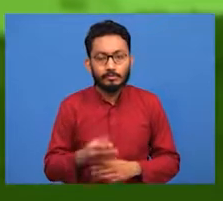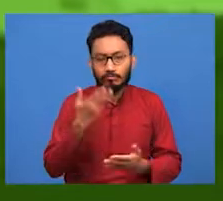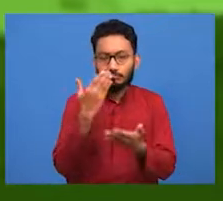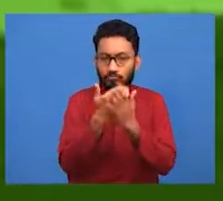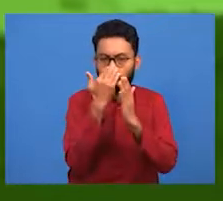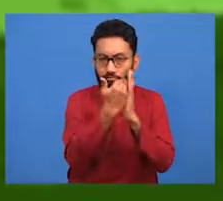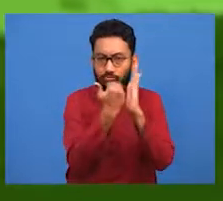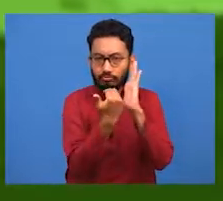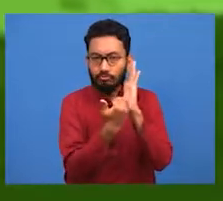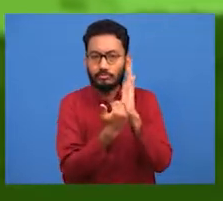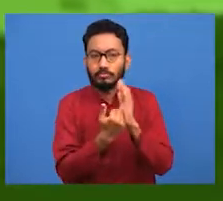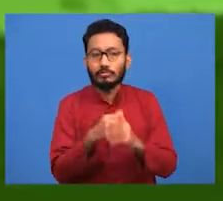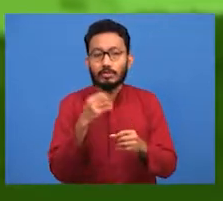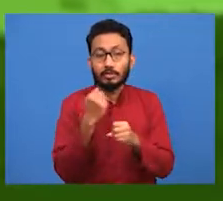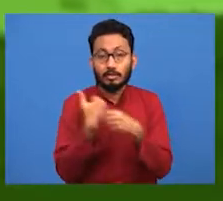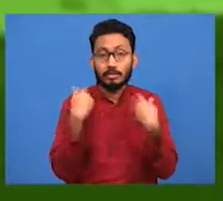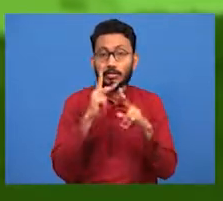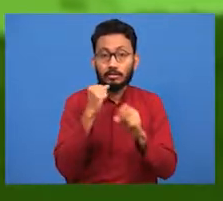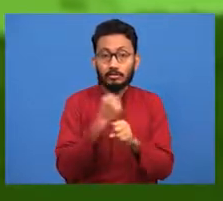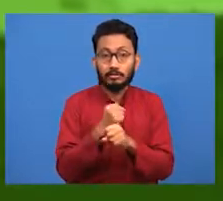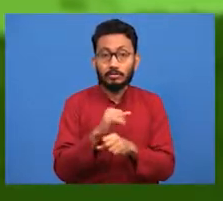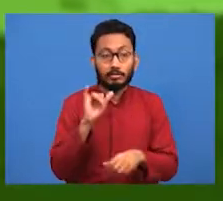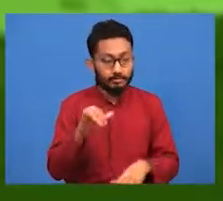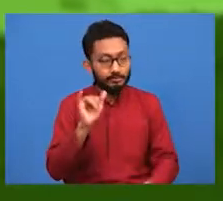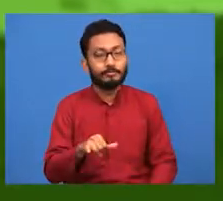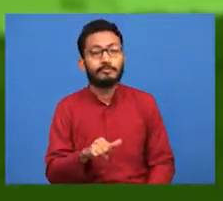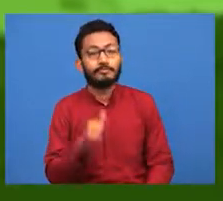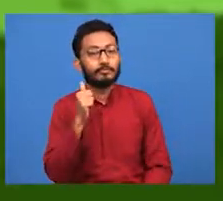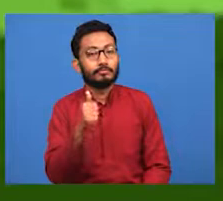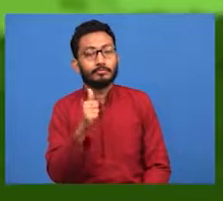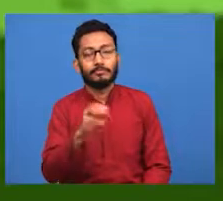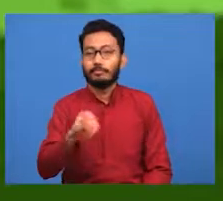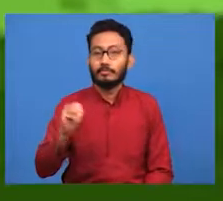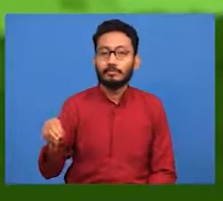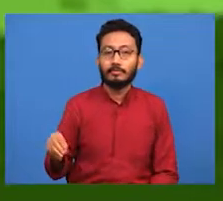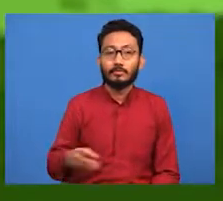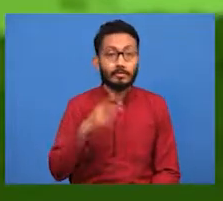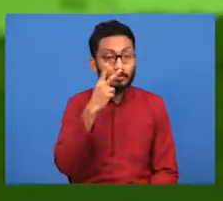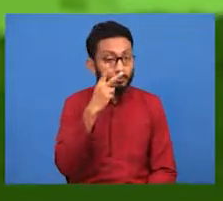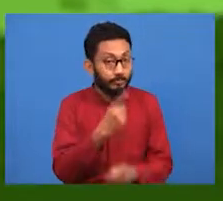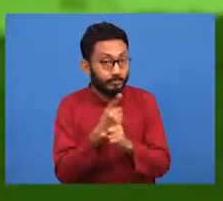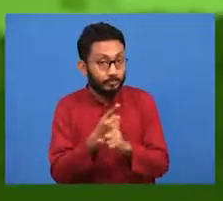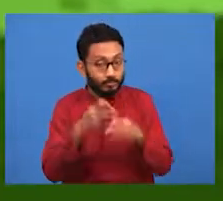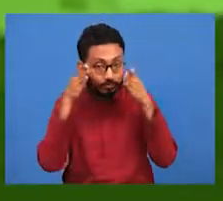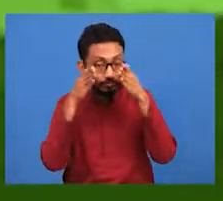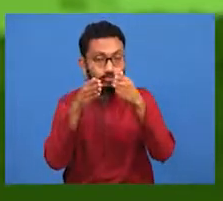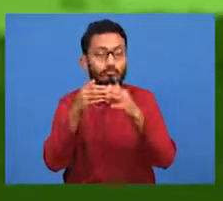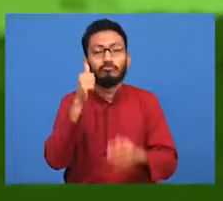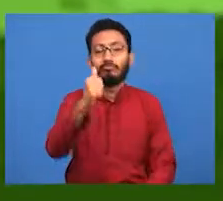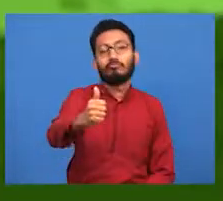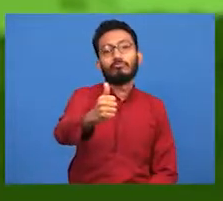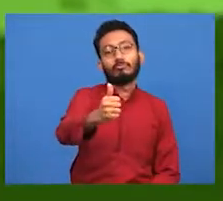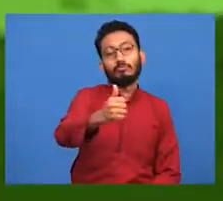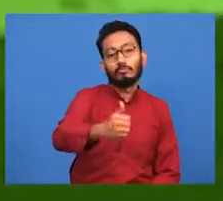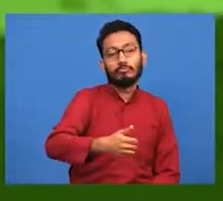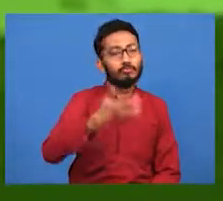ada? Ya, bagus murid-murid. Tajam pemerhatian murid-murid ya. Terdapat beberapa